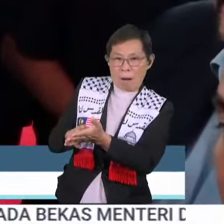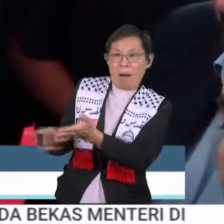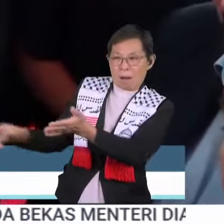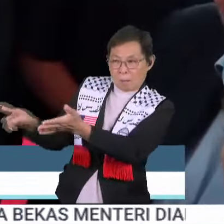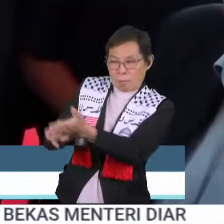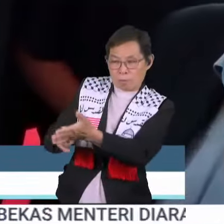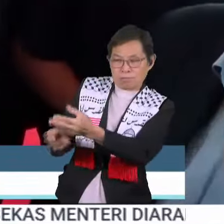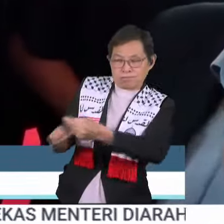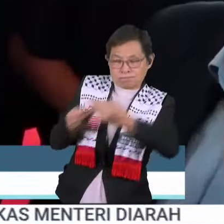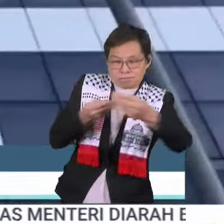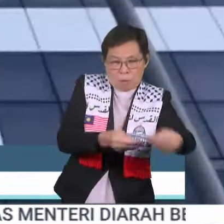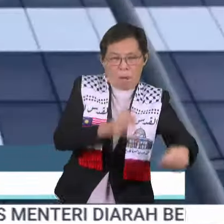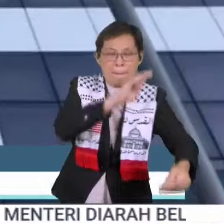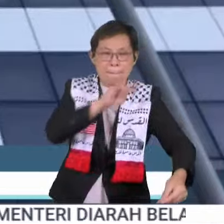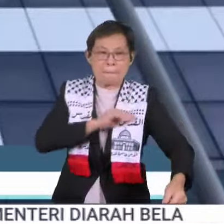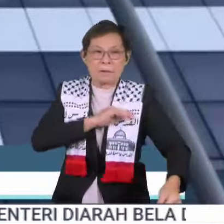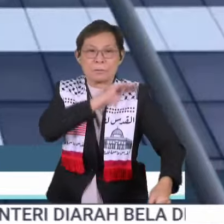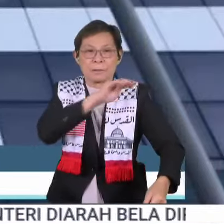menteri